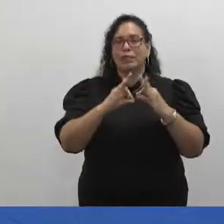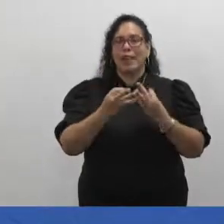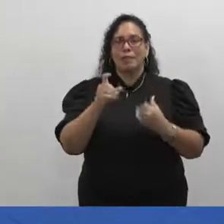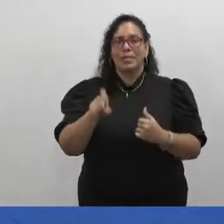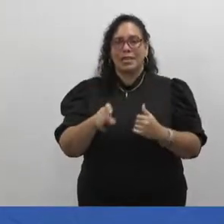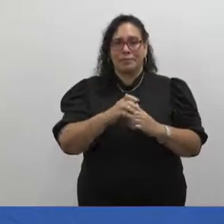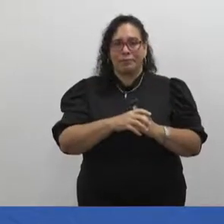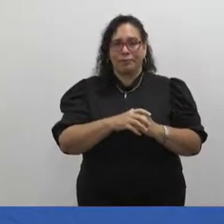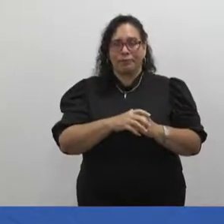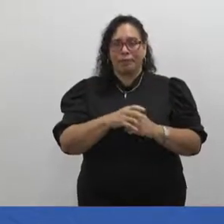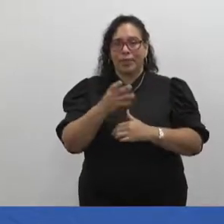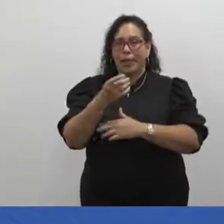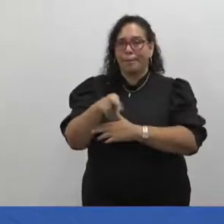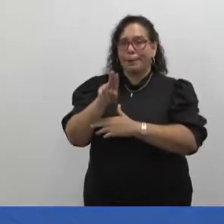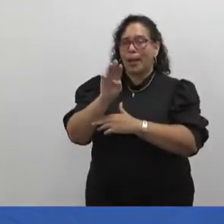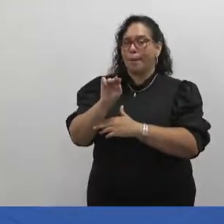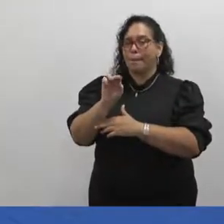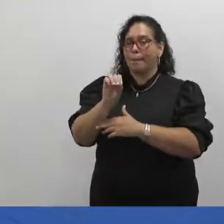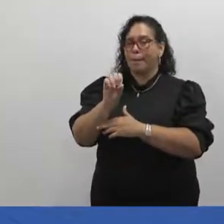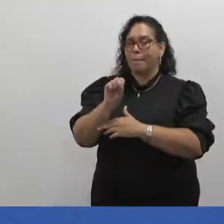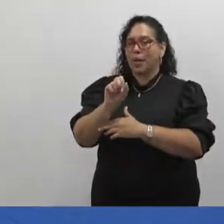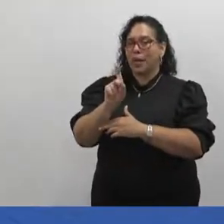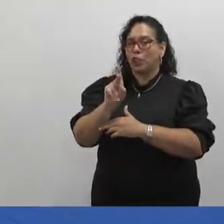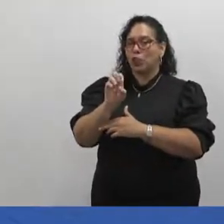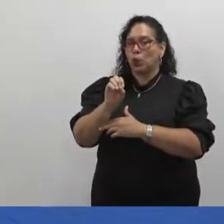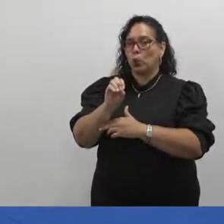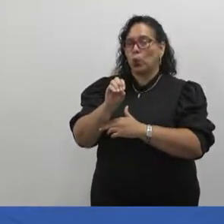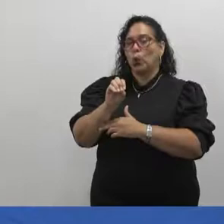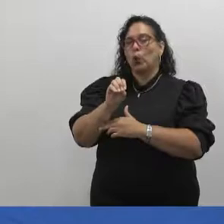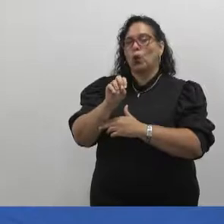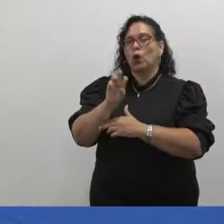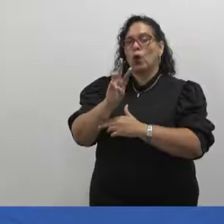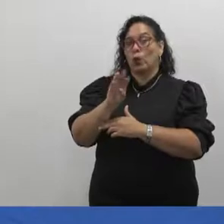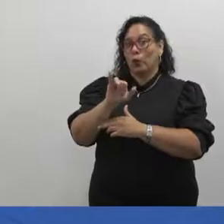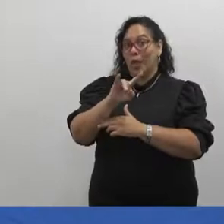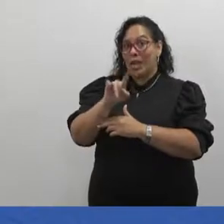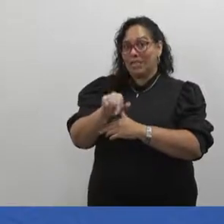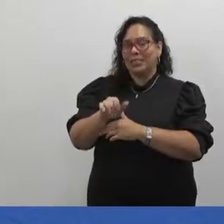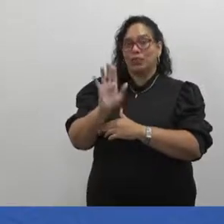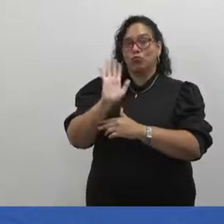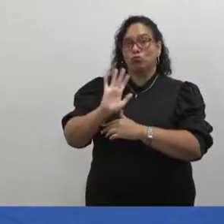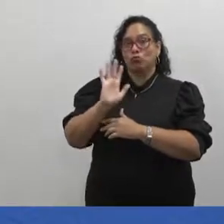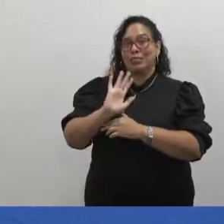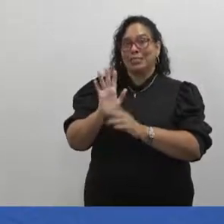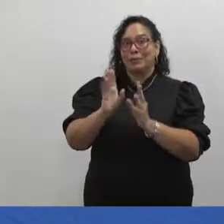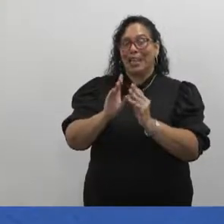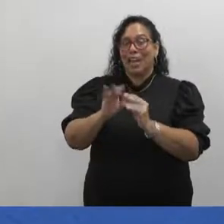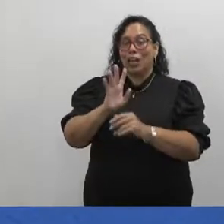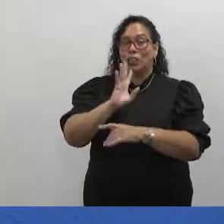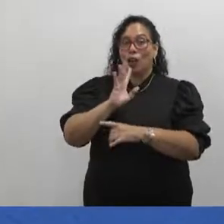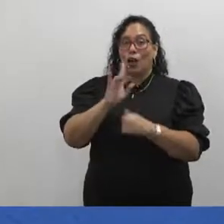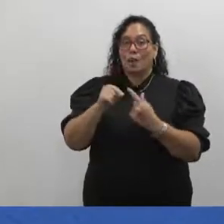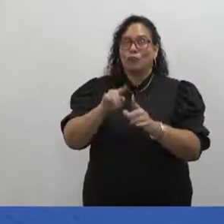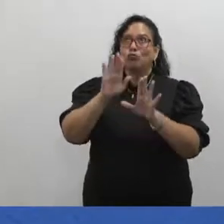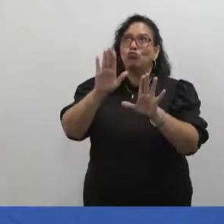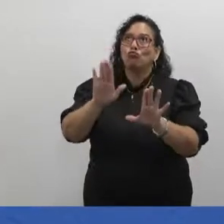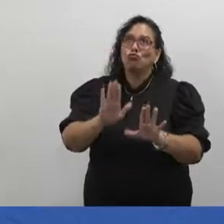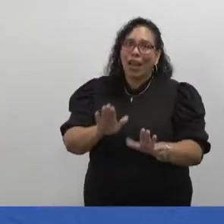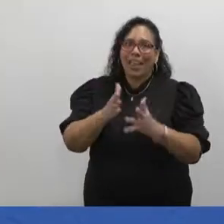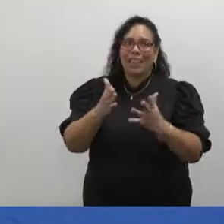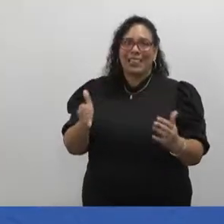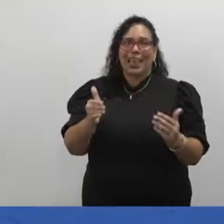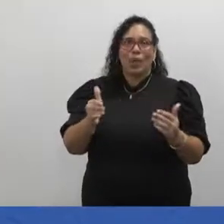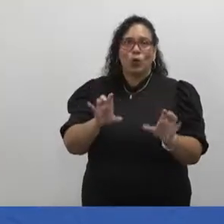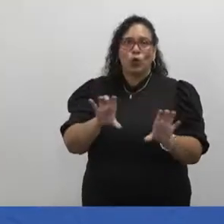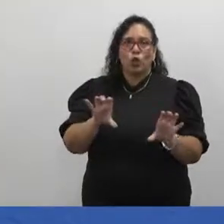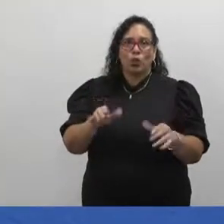thôn thiên nằm bên cấp công nghiệp đôi nhà xây mosque với quả ban này vậy hay quạt này vậy ông